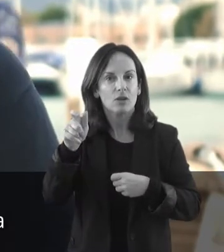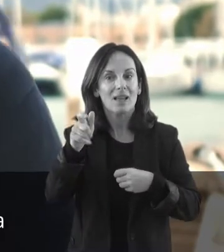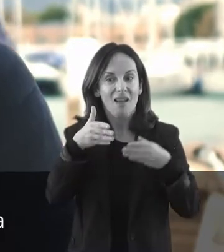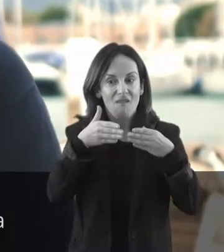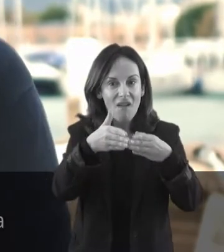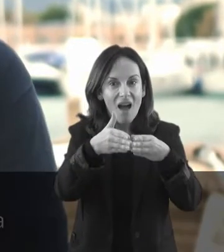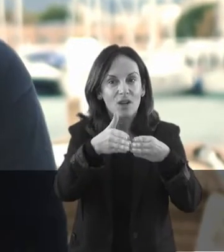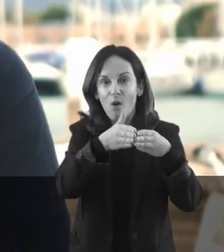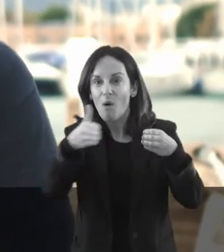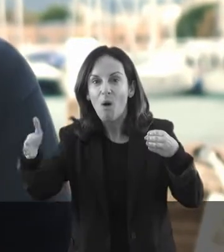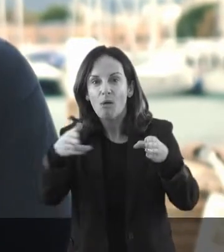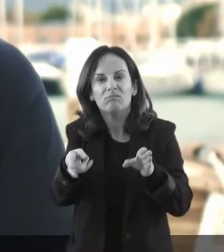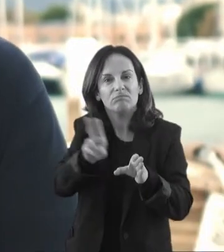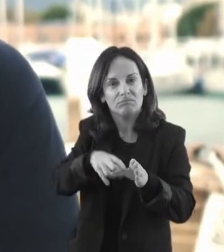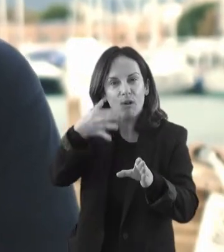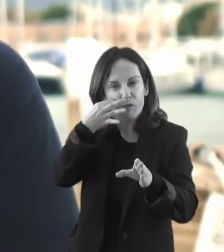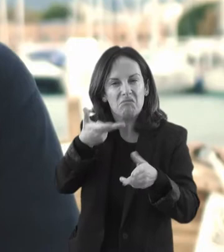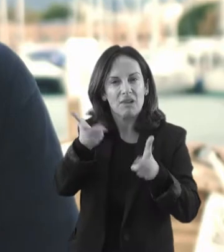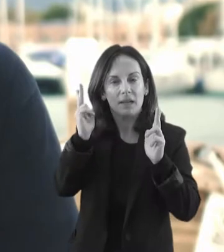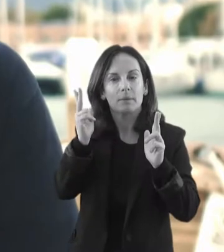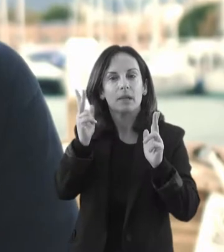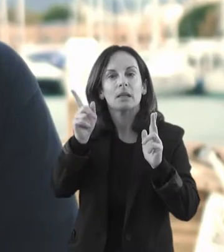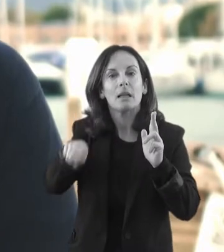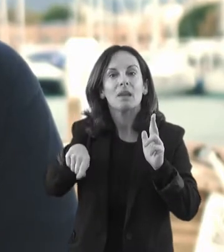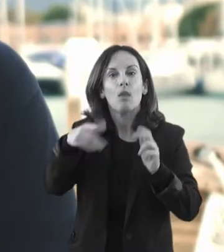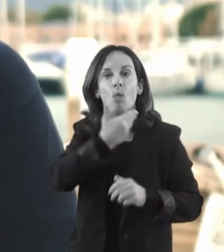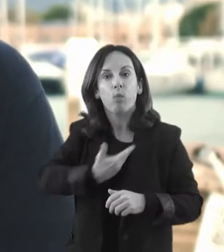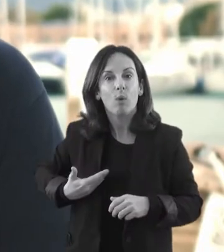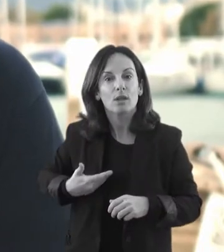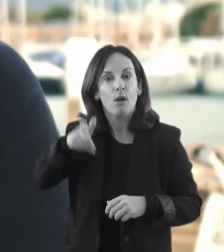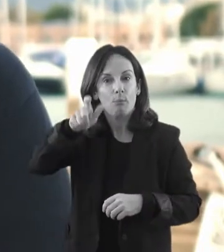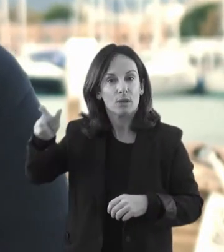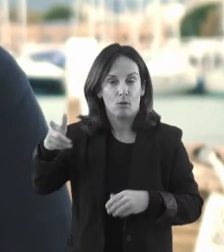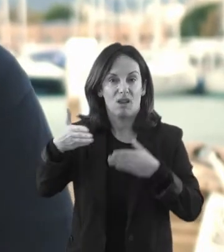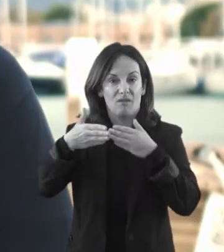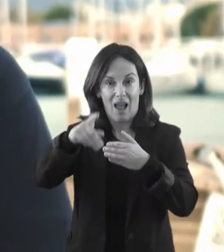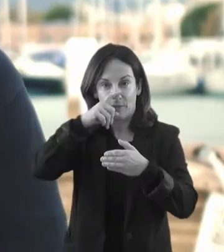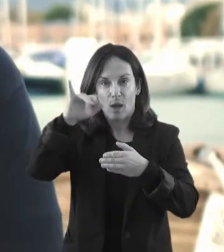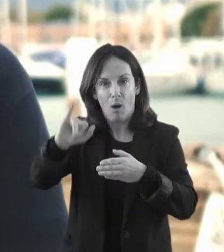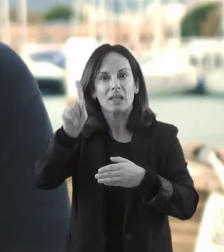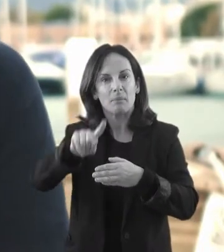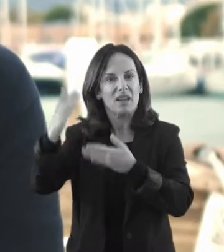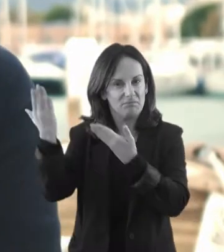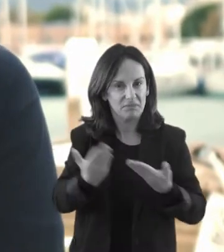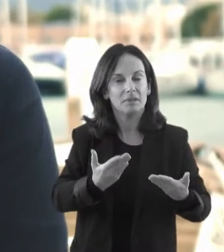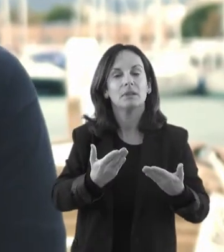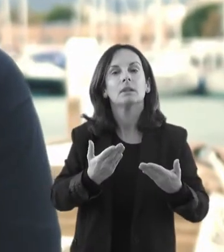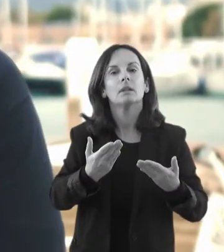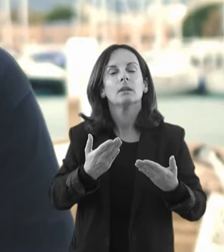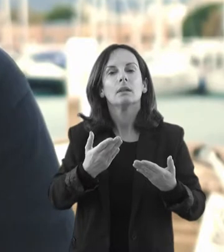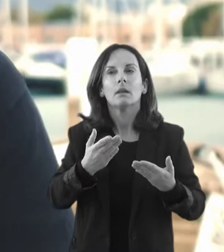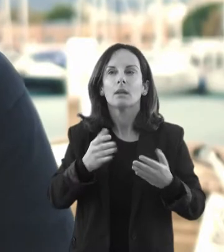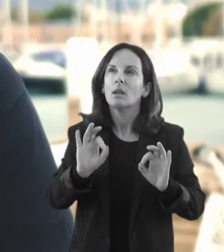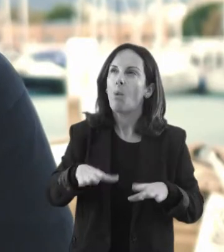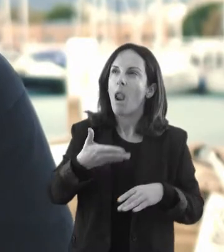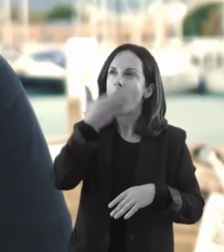museu obert a la flota d'armadors que tenen embarcacions tradicionals, en definitiva un museu que estigui no com els museus que molts tenim dins el cap, que